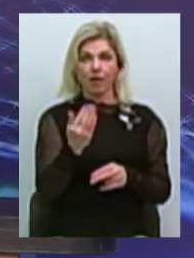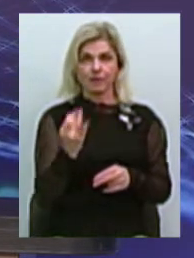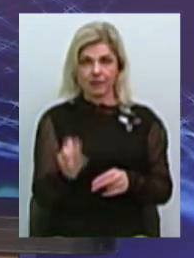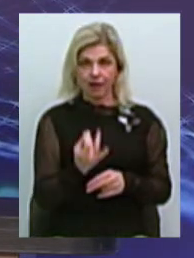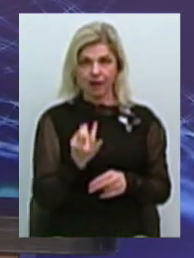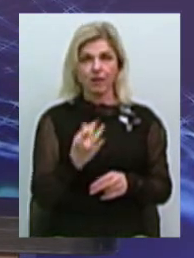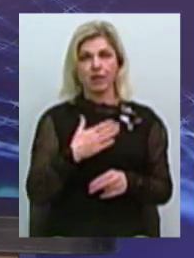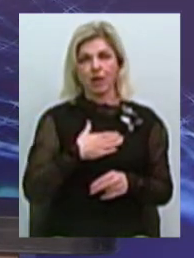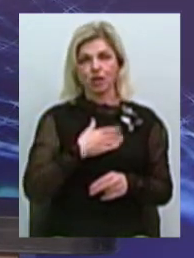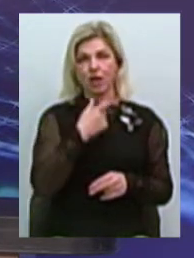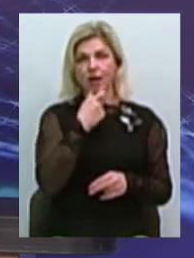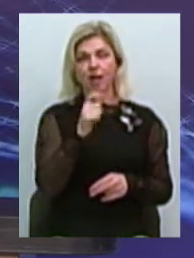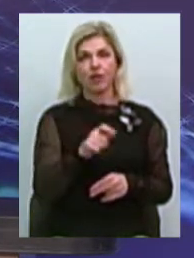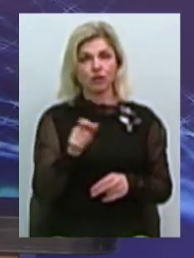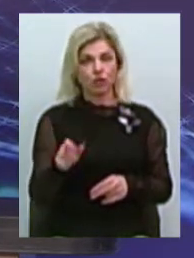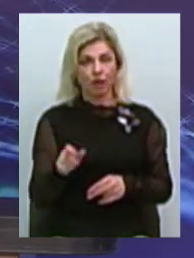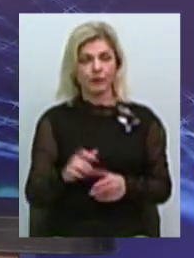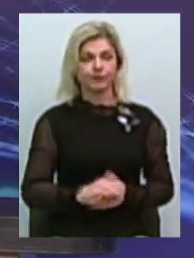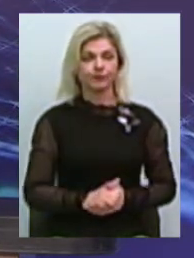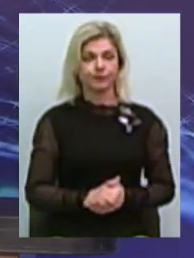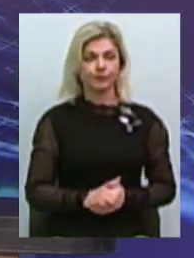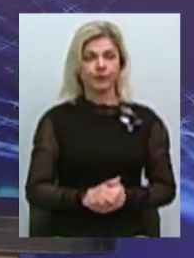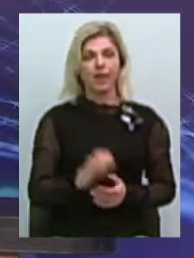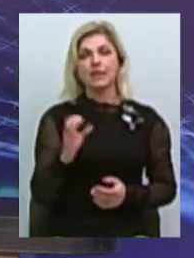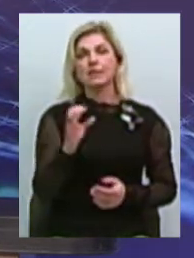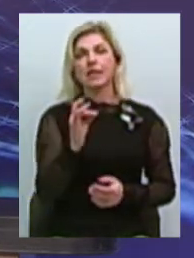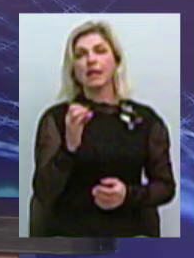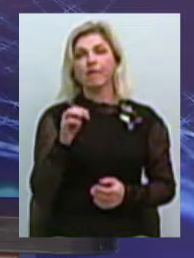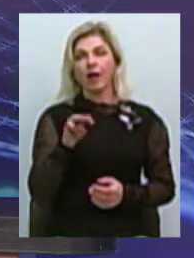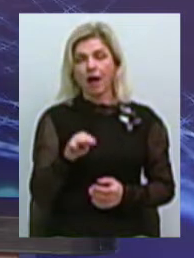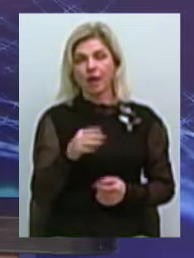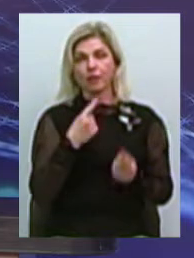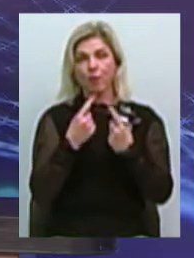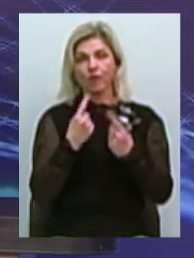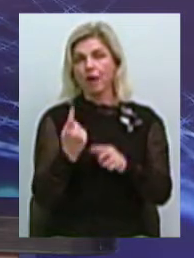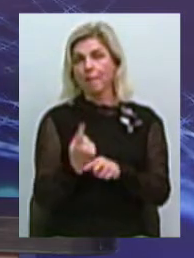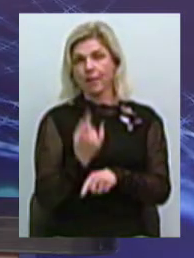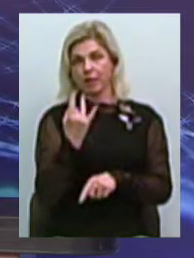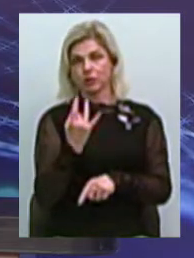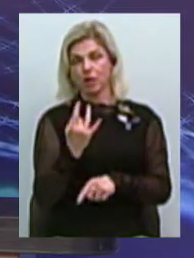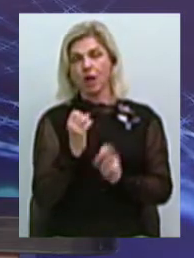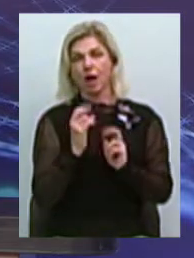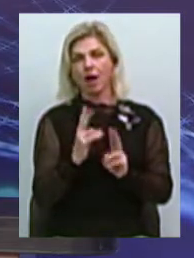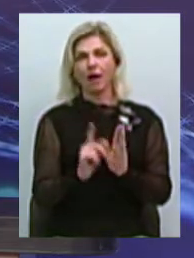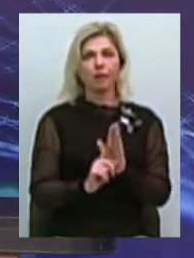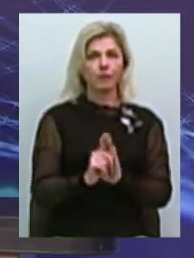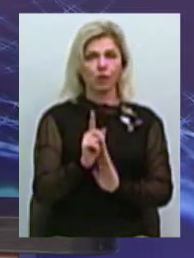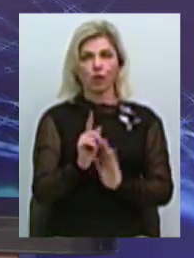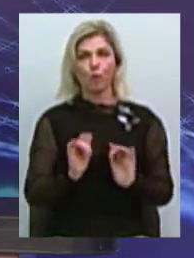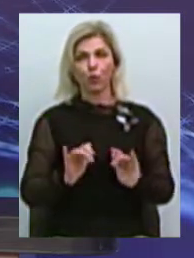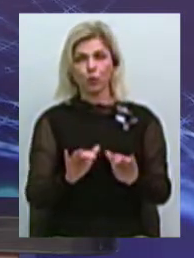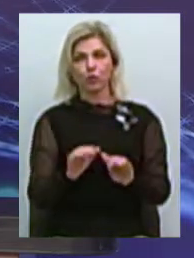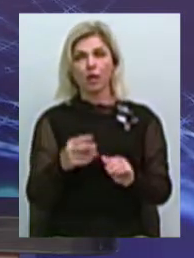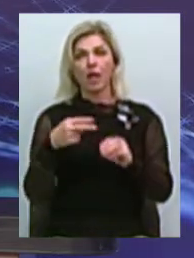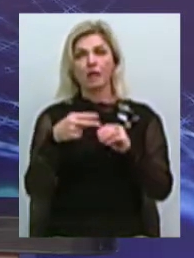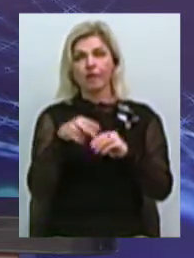безпосередньо нашим глядачам. Адже про сертифікацію ми заговорили вперше як пілотну процедуру саме у